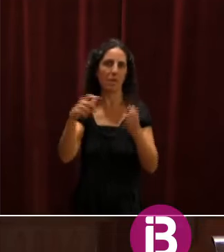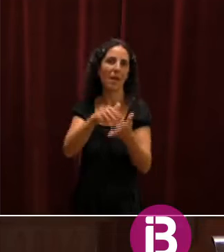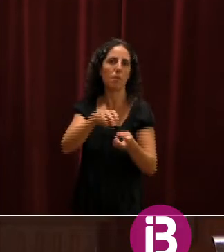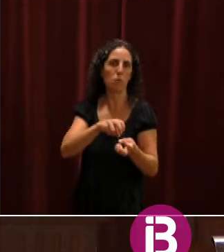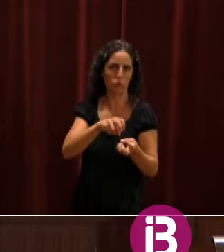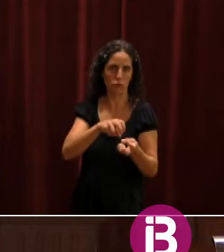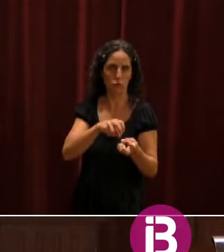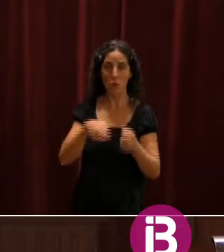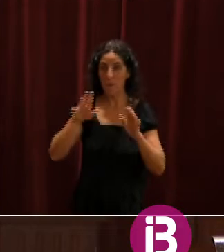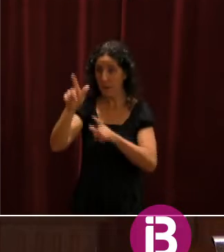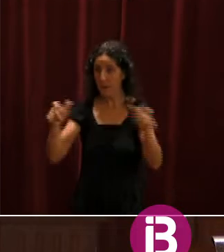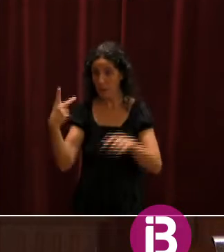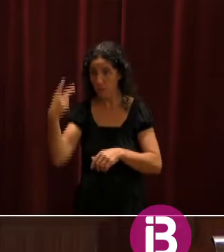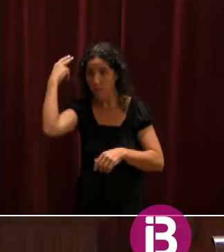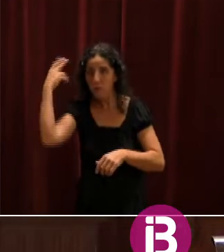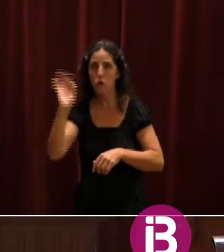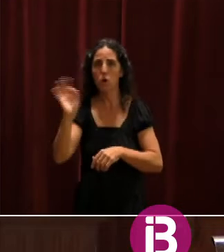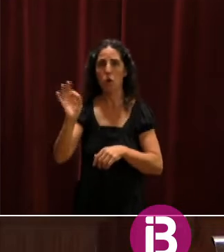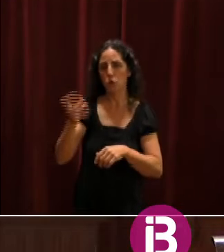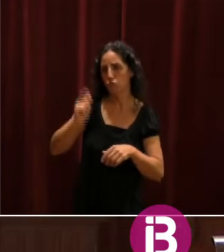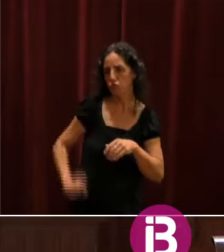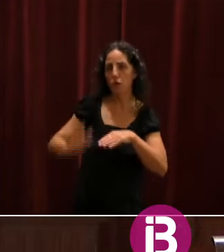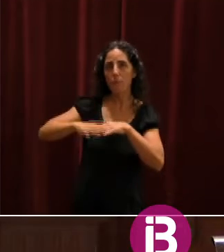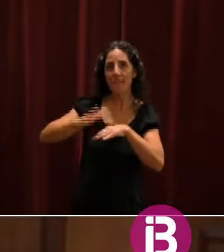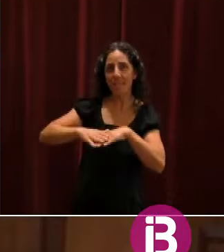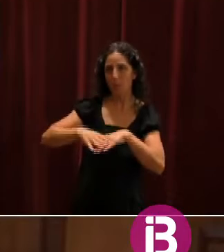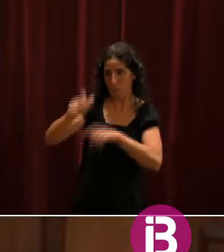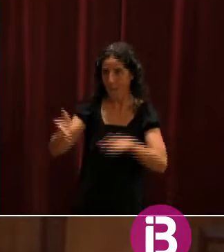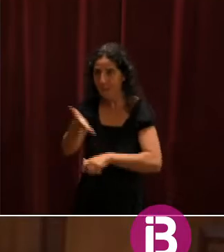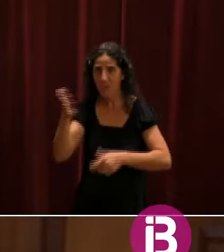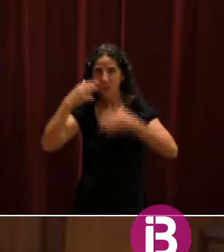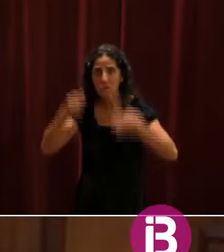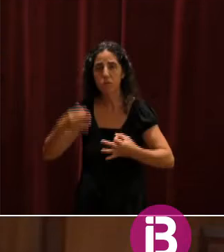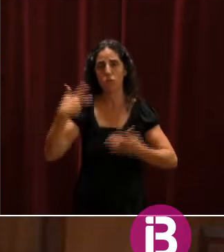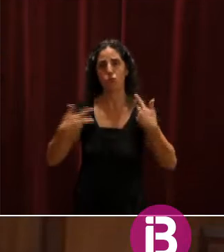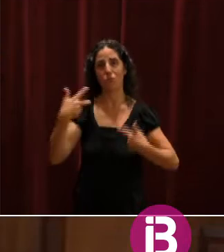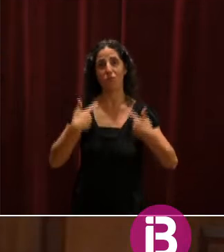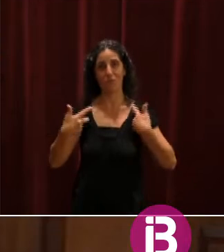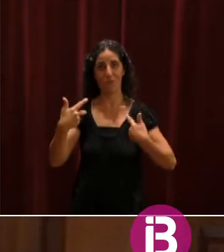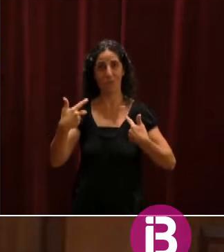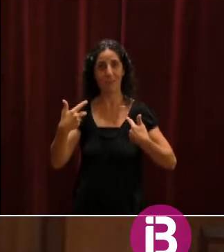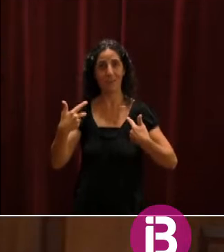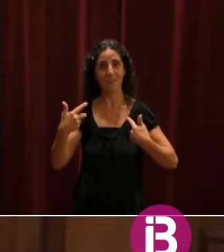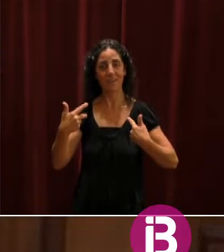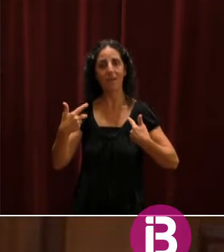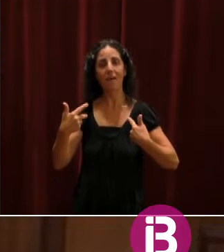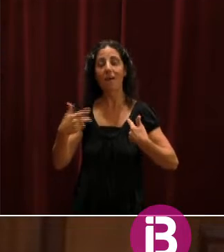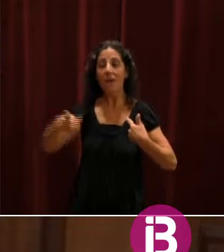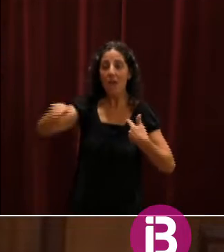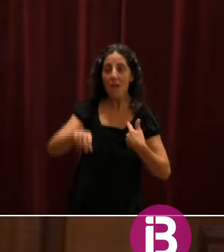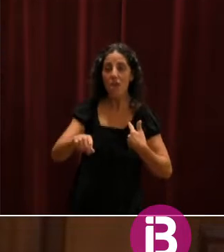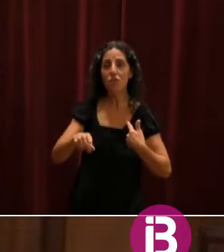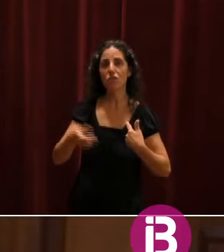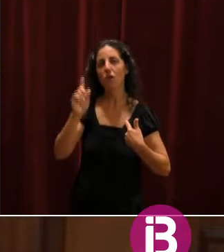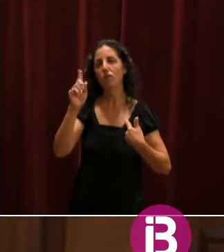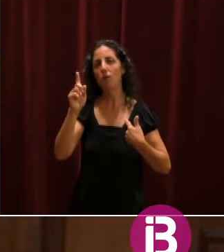tirar endavant amb una pensió o amb el salari mínim, la gent que realment pateix per arribar a final de mes, només veuria reduïda la seva